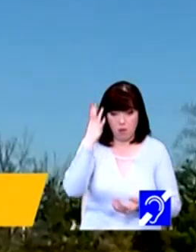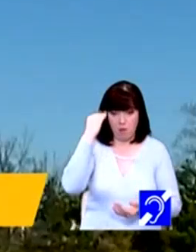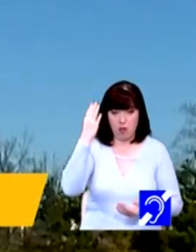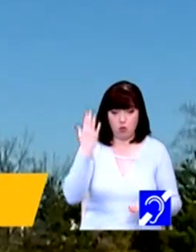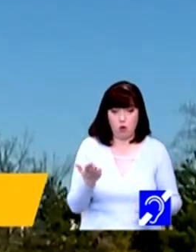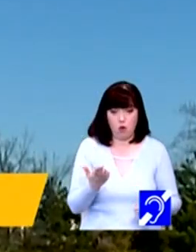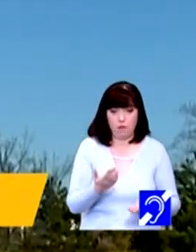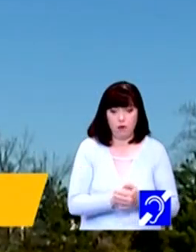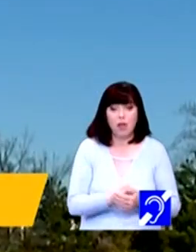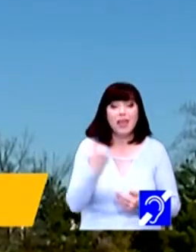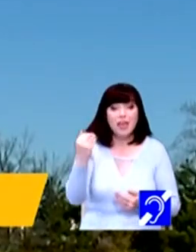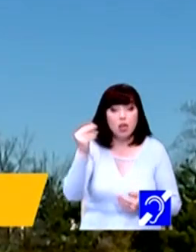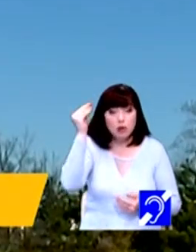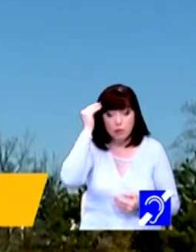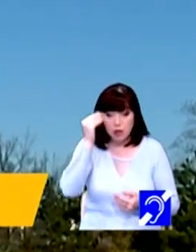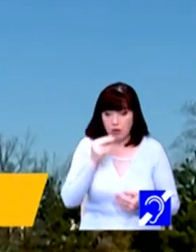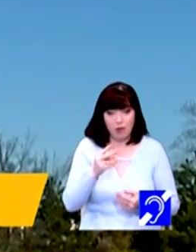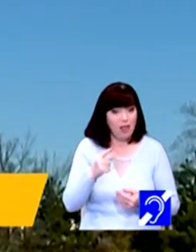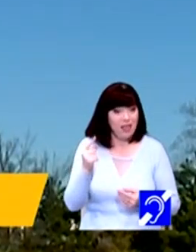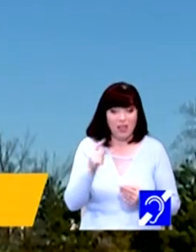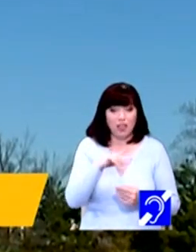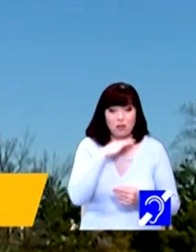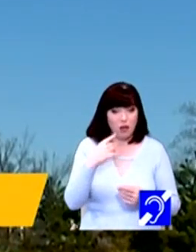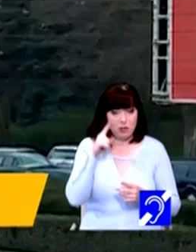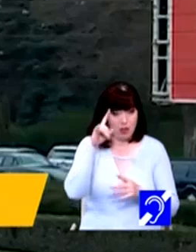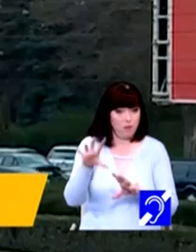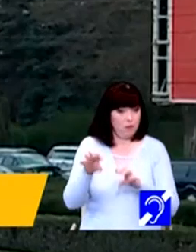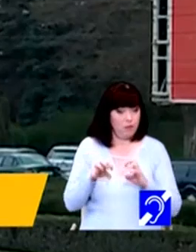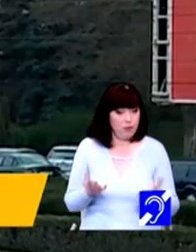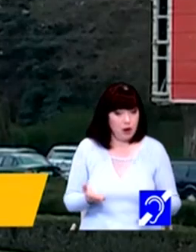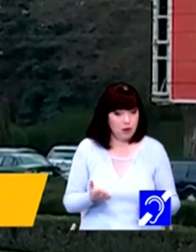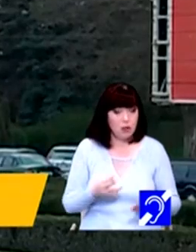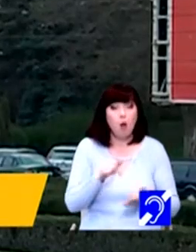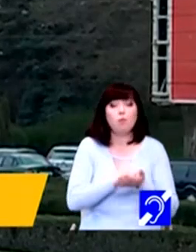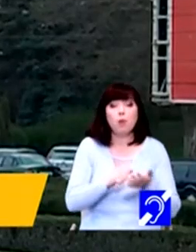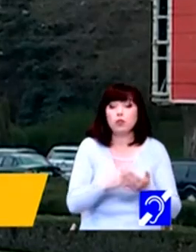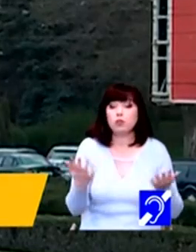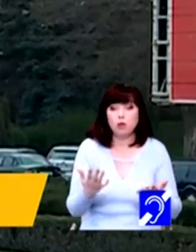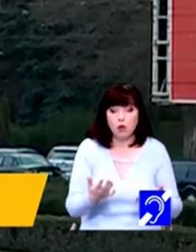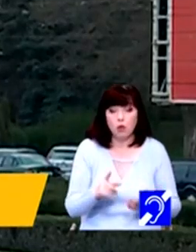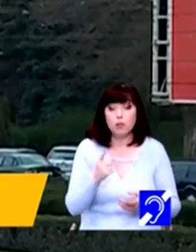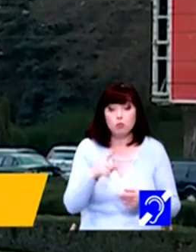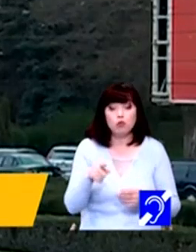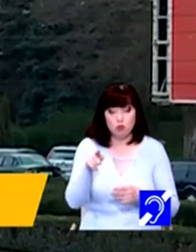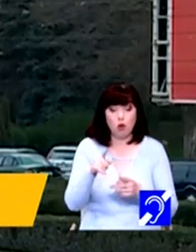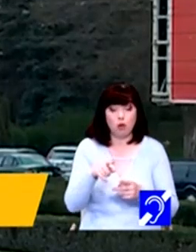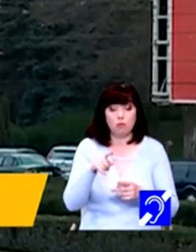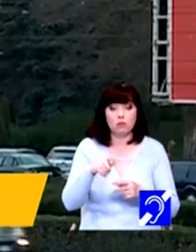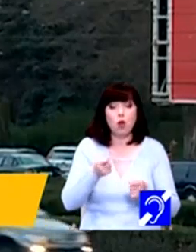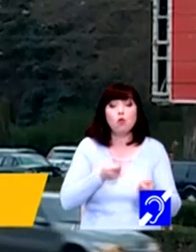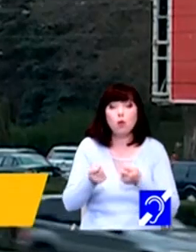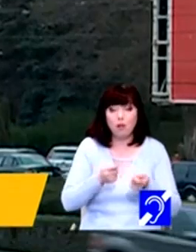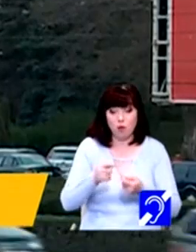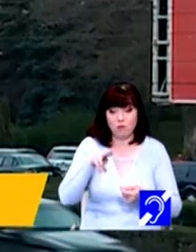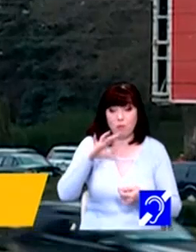Moldova. Opinia lor nu este auzită din simplu motiv că regimul din stânga Nistrului este un regim